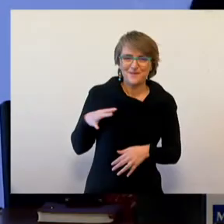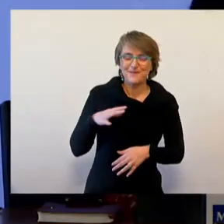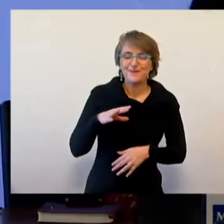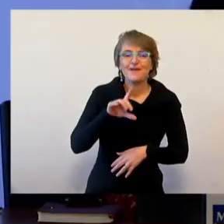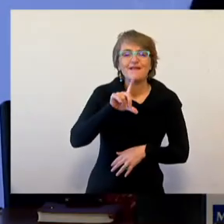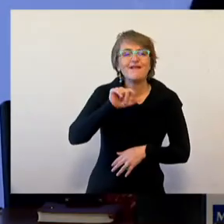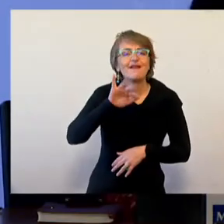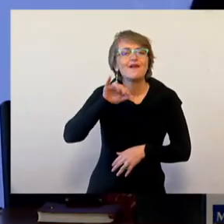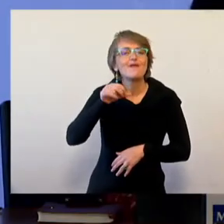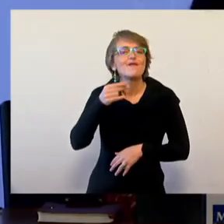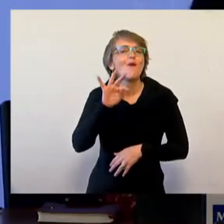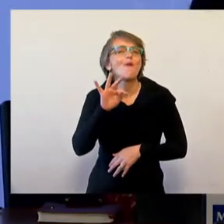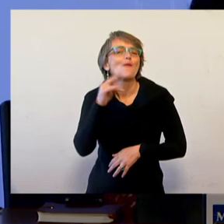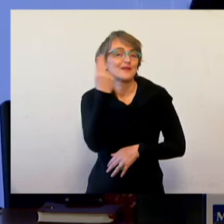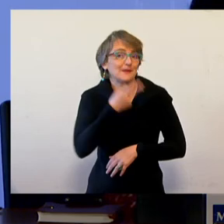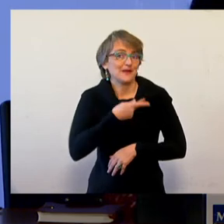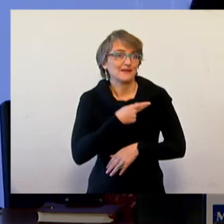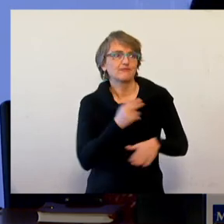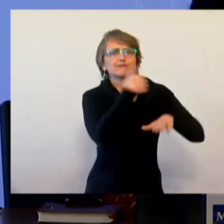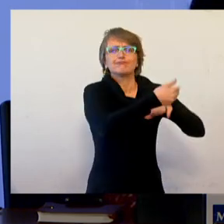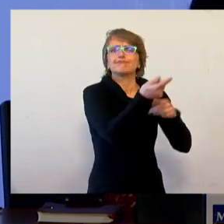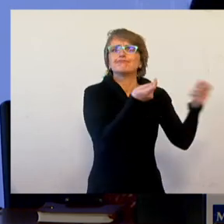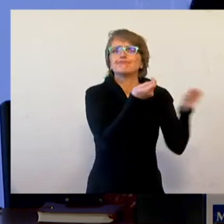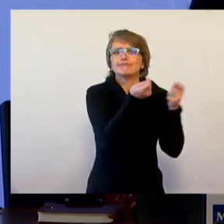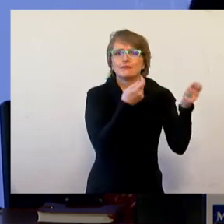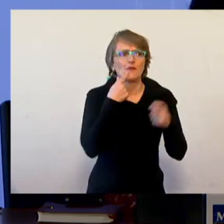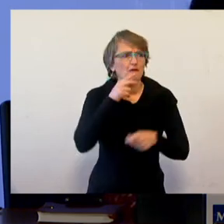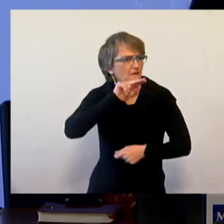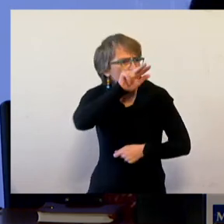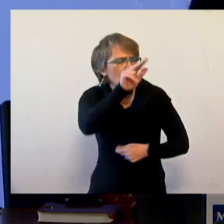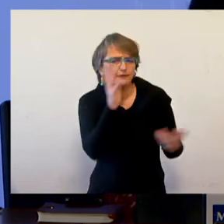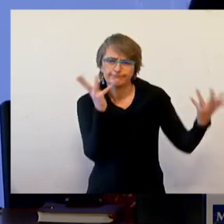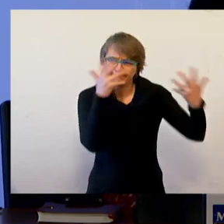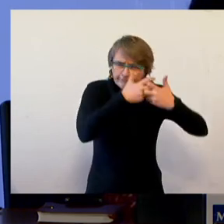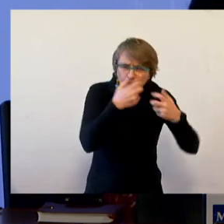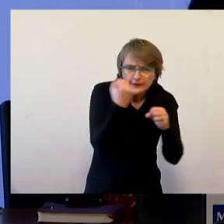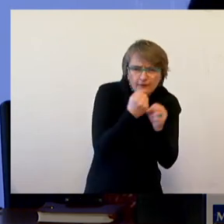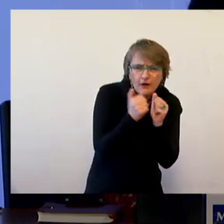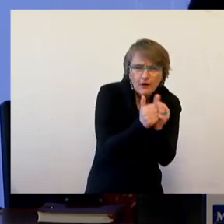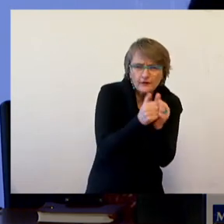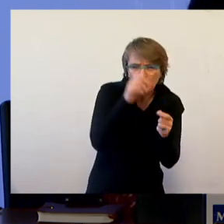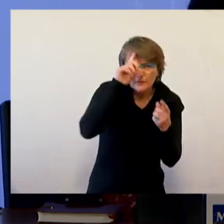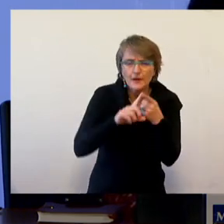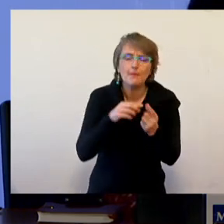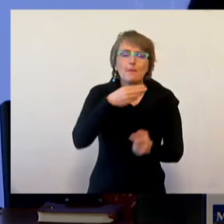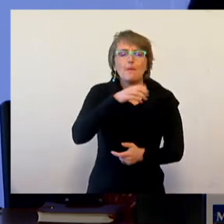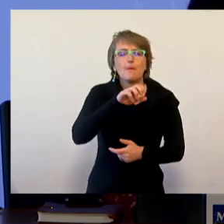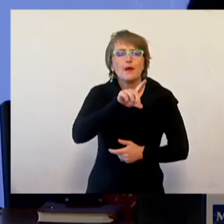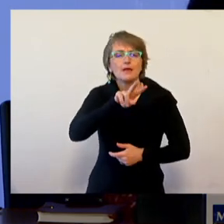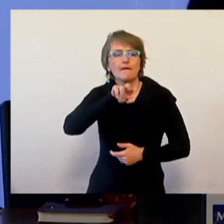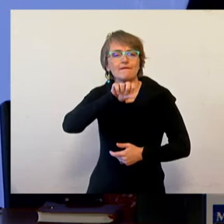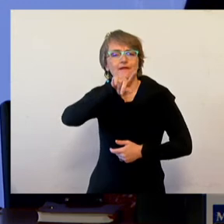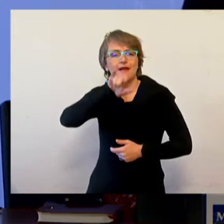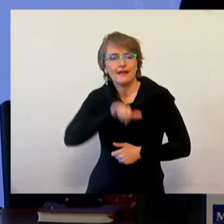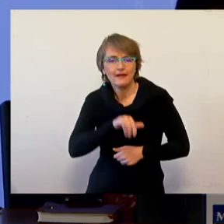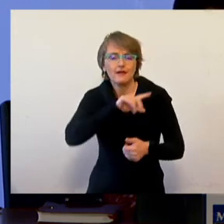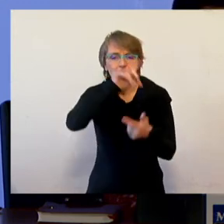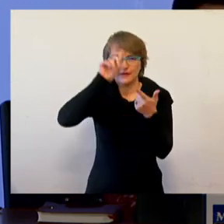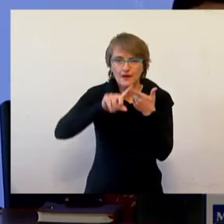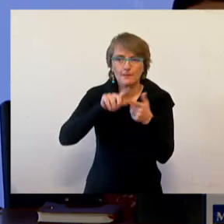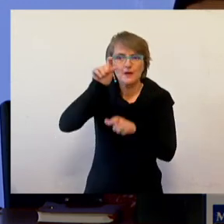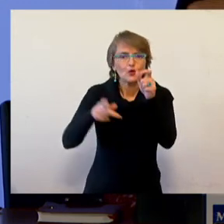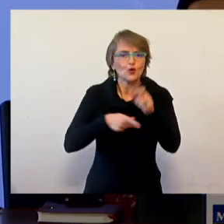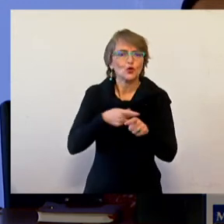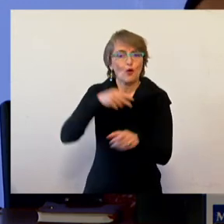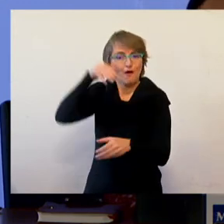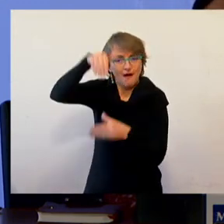très bien travaillé sur les enjeux de Medvalley, sur l'implication des internes dans leur formation, sur les projets que nous avons dans le cadre du